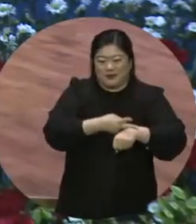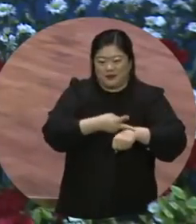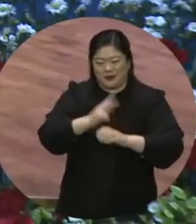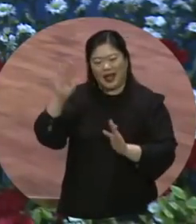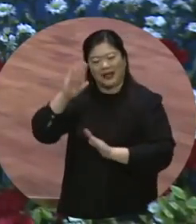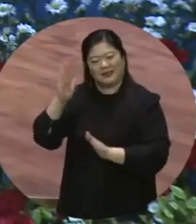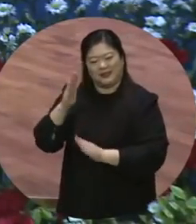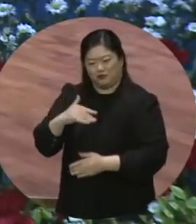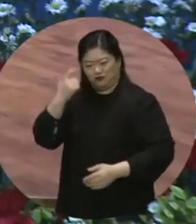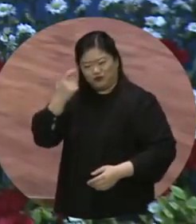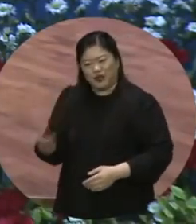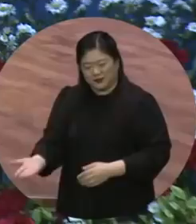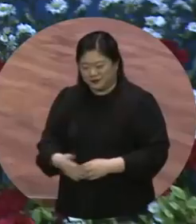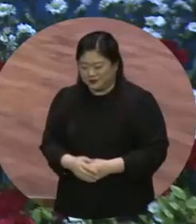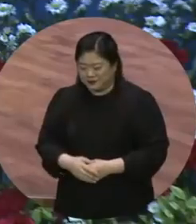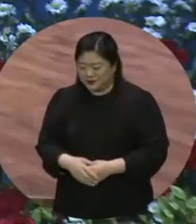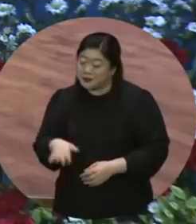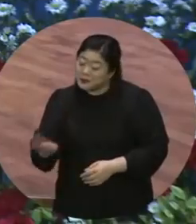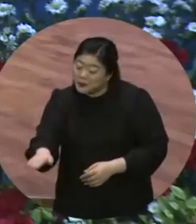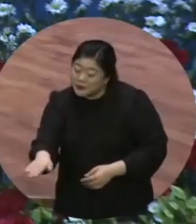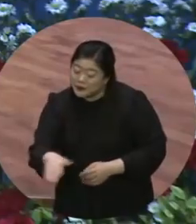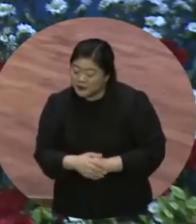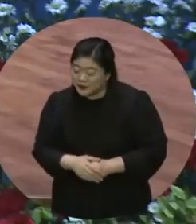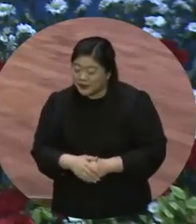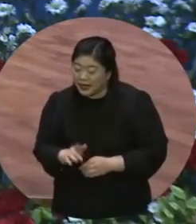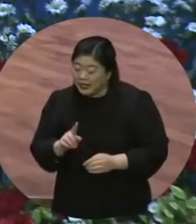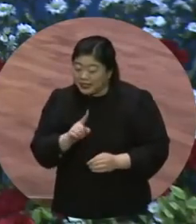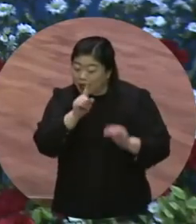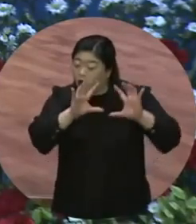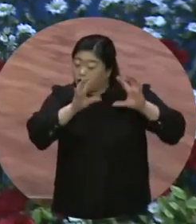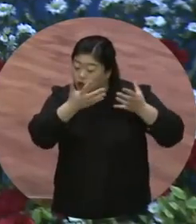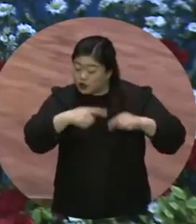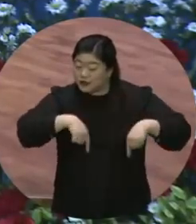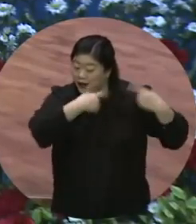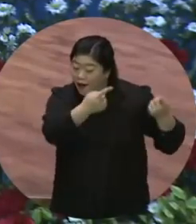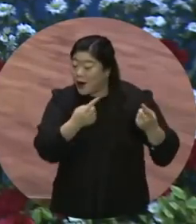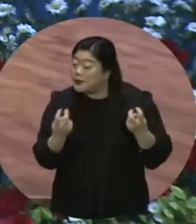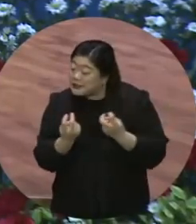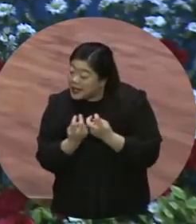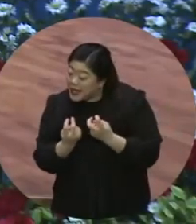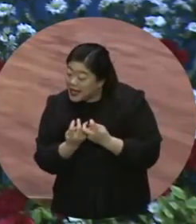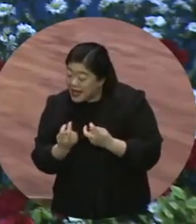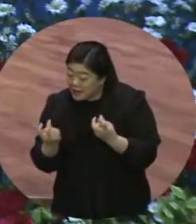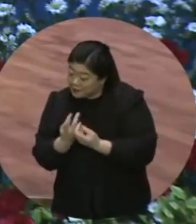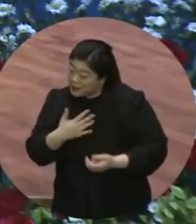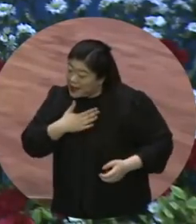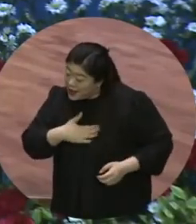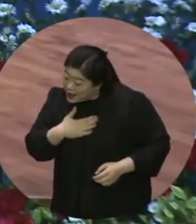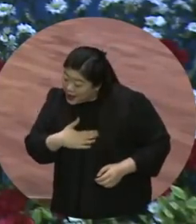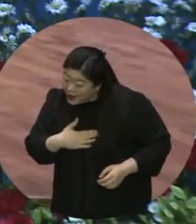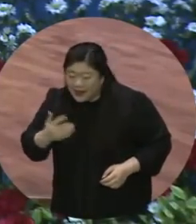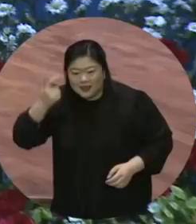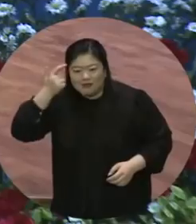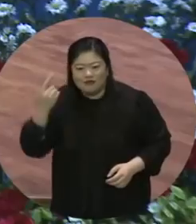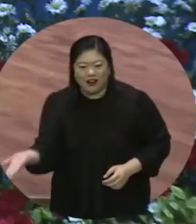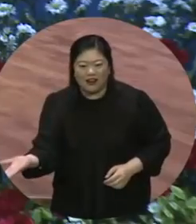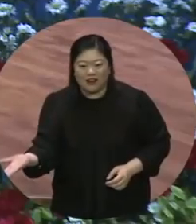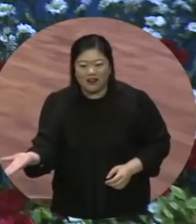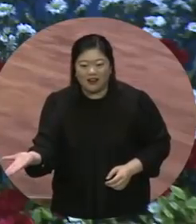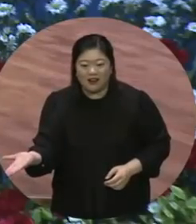어떻게 하면 천국 갈까? 어떻게 하면 천국 가지? 그래